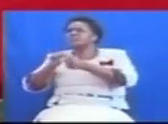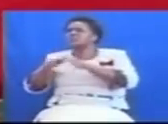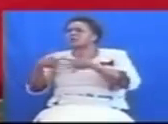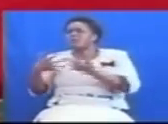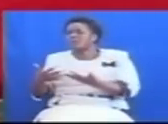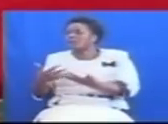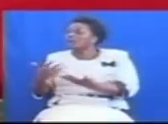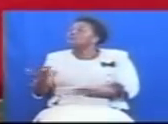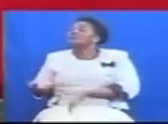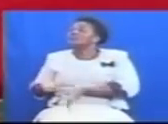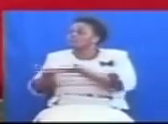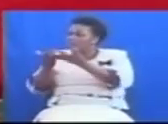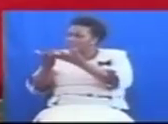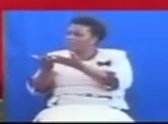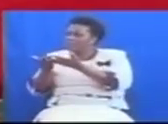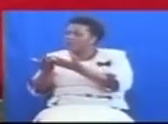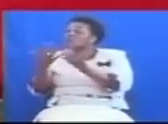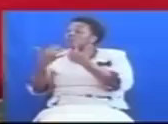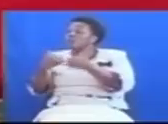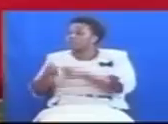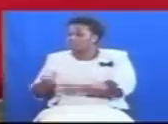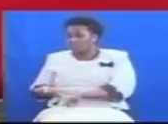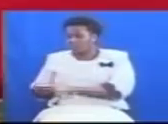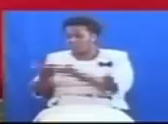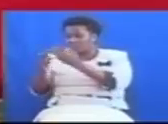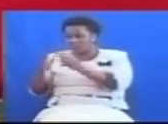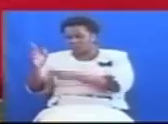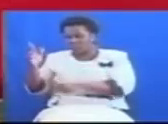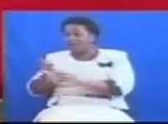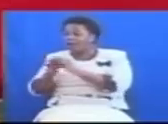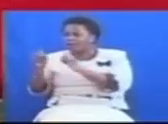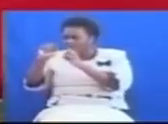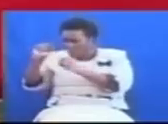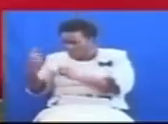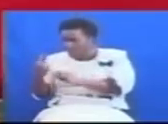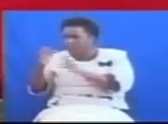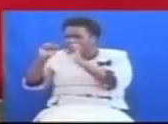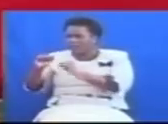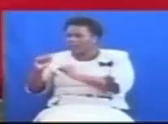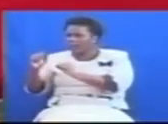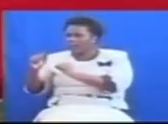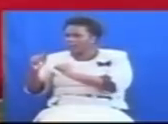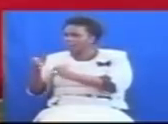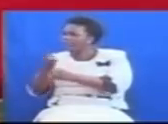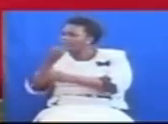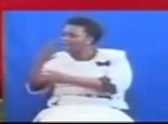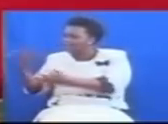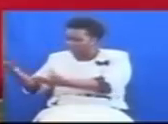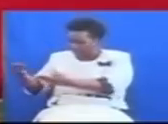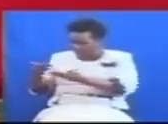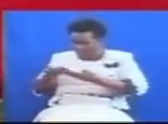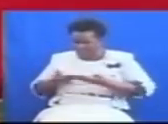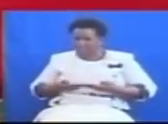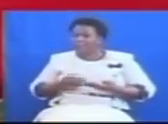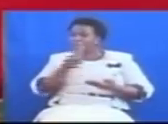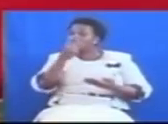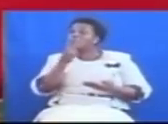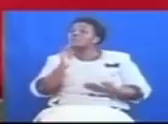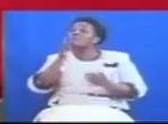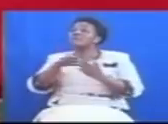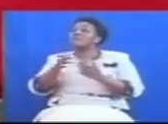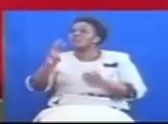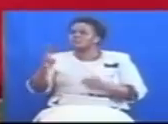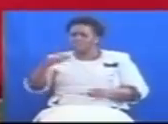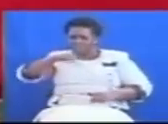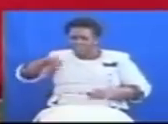kuitatua, ili mradi tu tuweze kujua wao wenyewe wamefikia wapi, kwa sababu mazungumzo lazima yaanzie kwenye eneo husika. Wizara huwezi